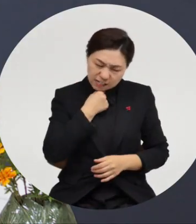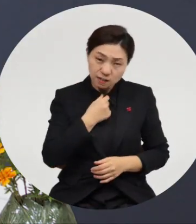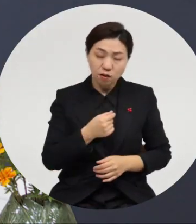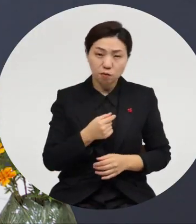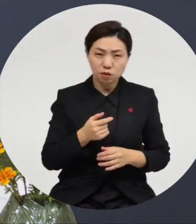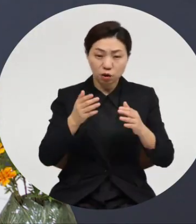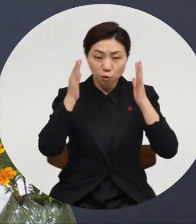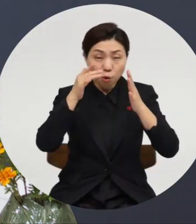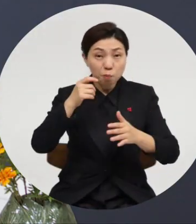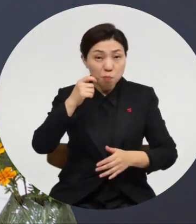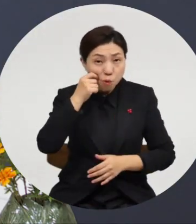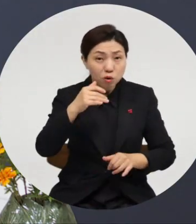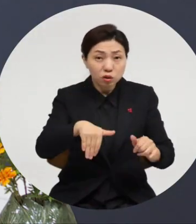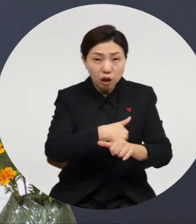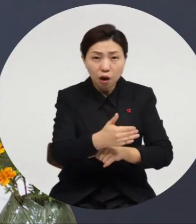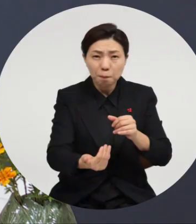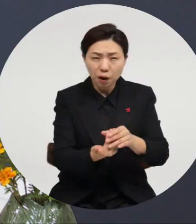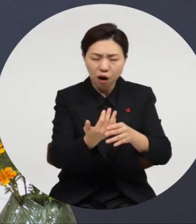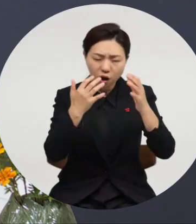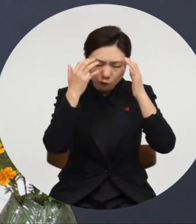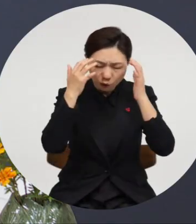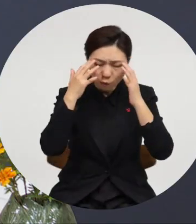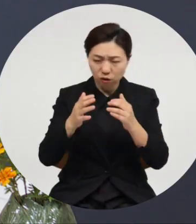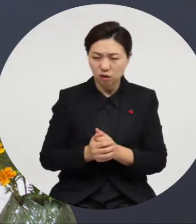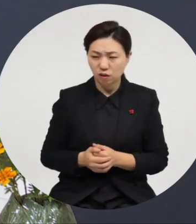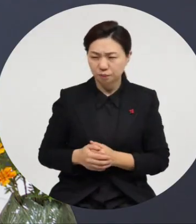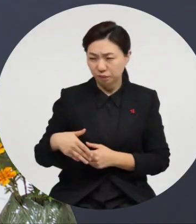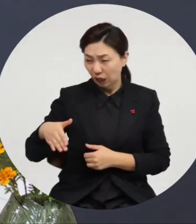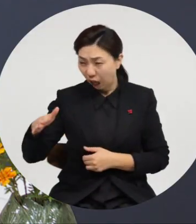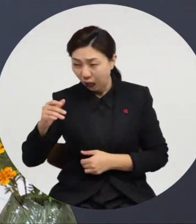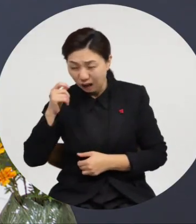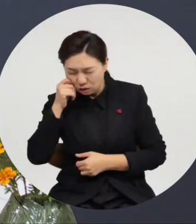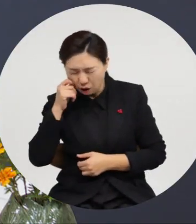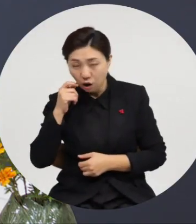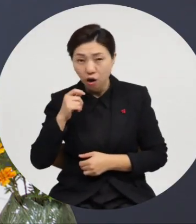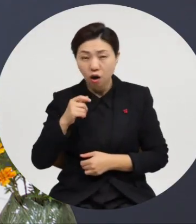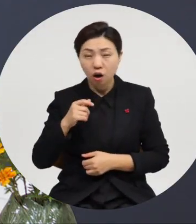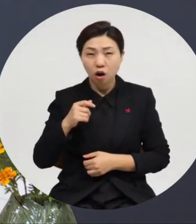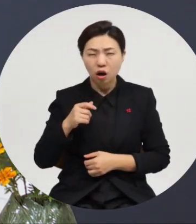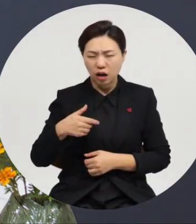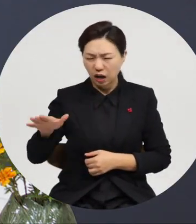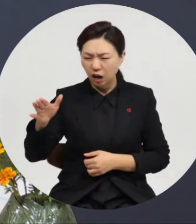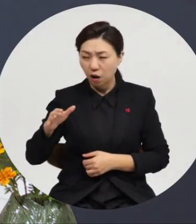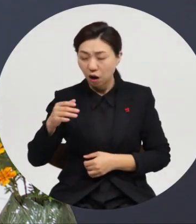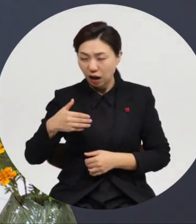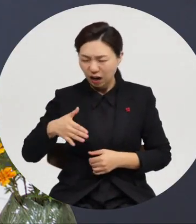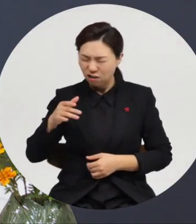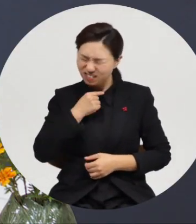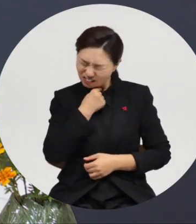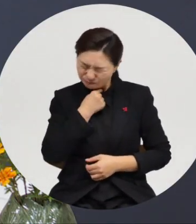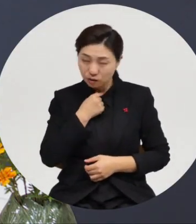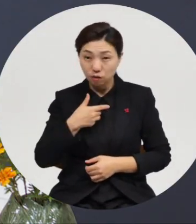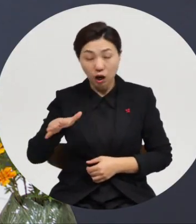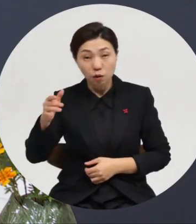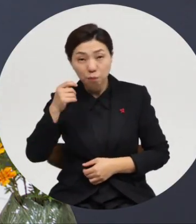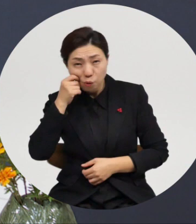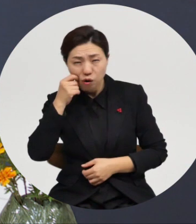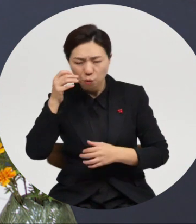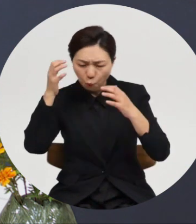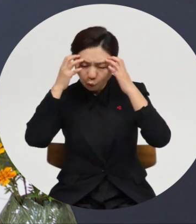하면 공부를 안 하면 괴로워지고, 깨달아야지 하면 못 깨달으면 괴로워지고, 가야지 하는데 못 가면